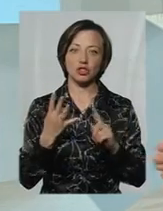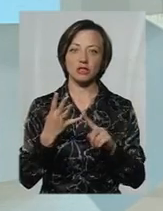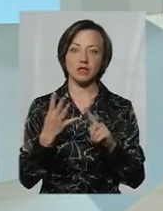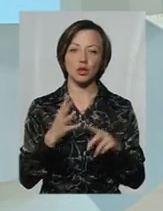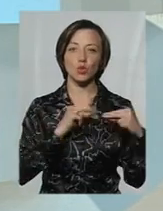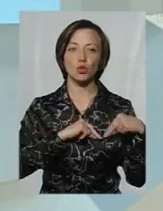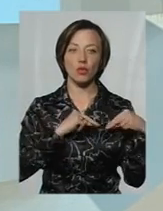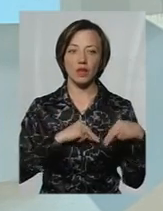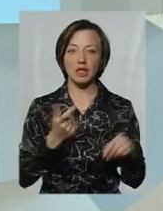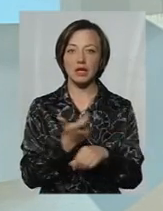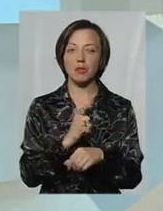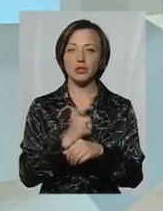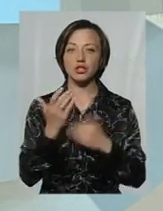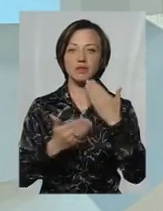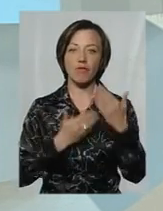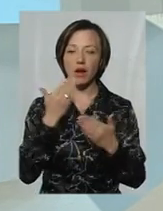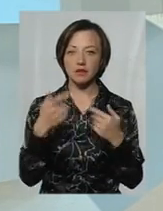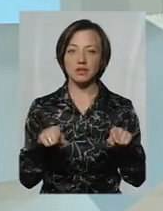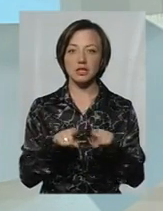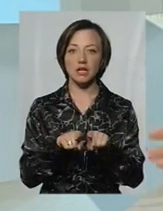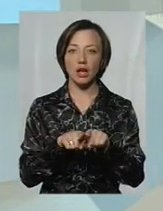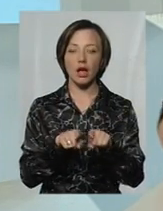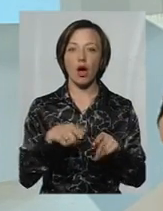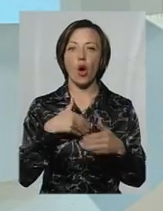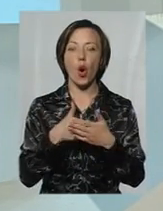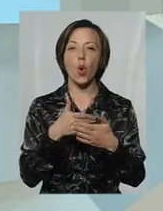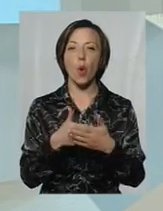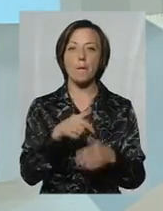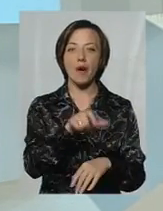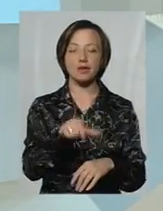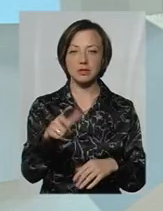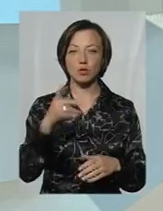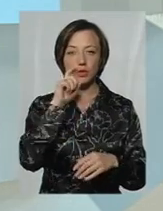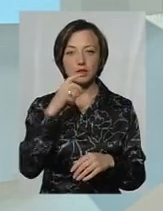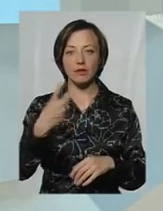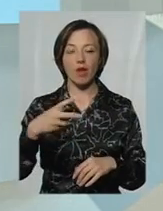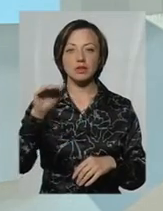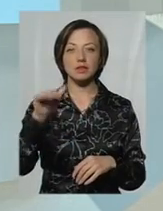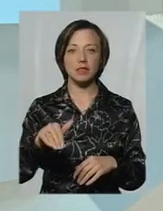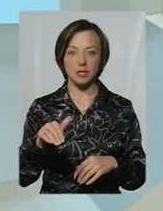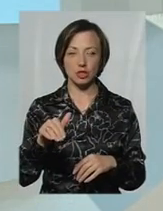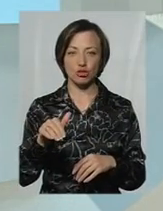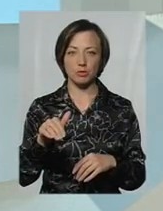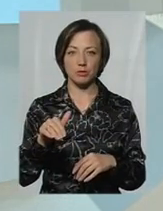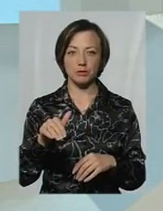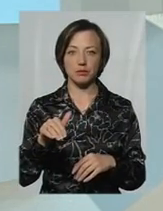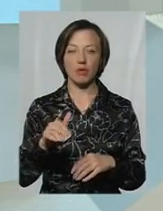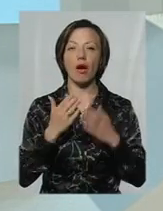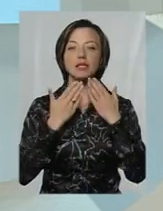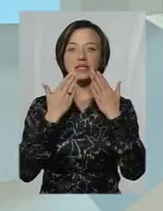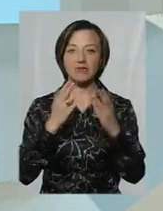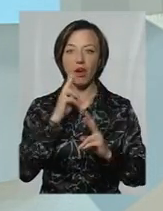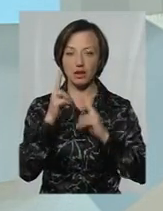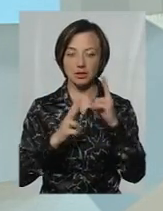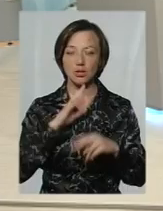– трудові. Найбільше звернень все-таки громадських. Якщо в Україні 20 тисяч, понад 20 тисяч звернень,